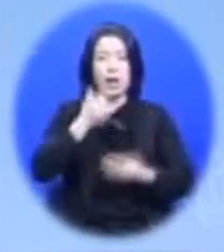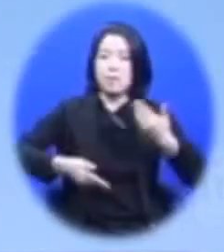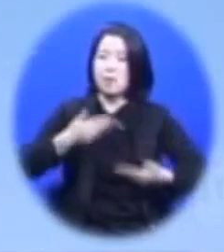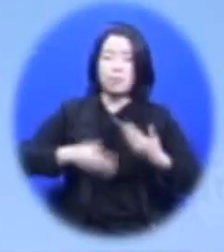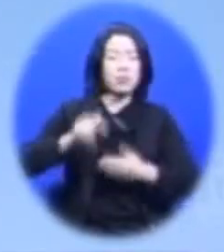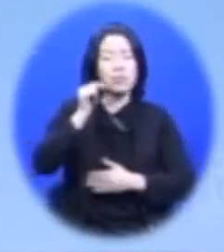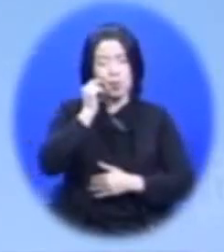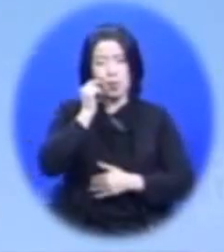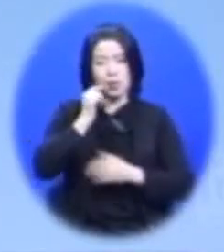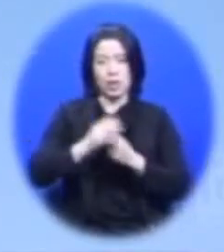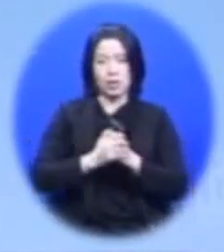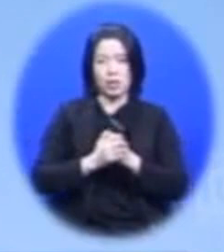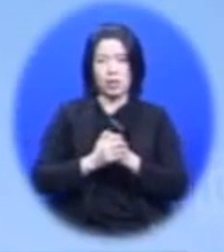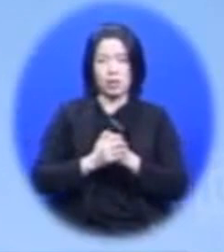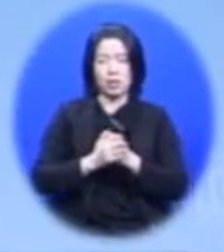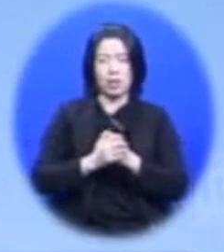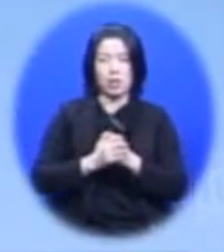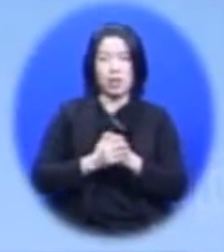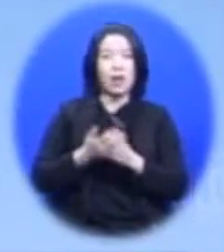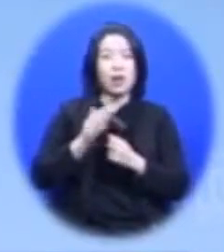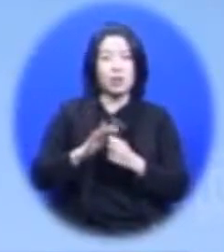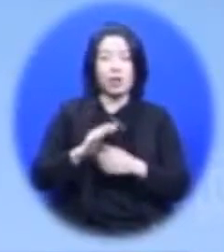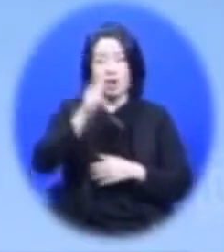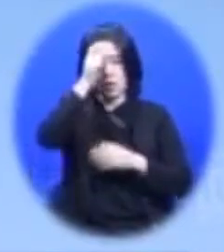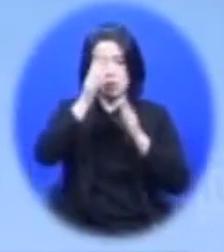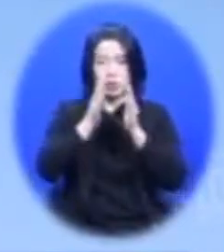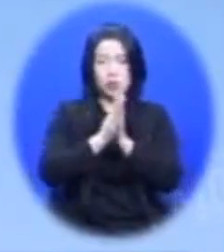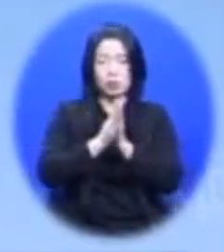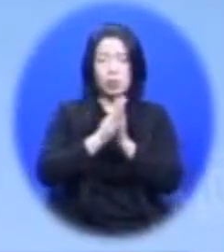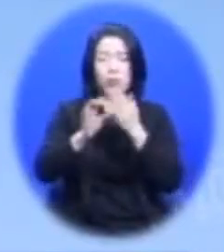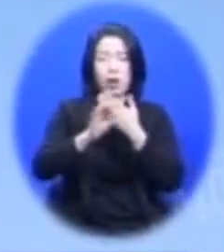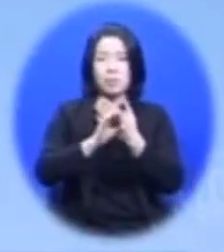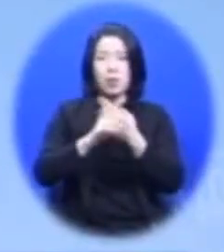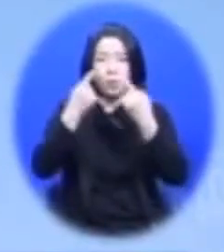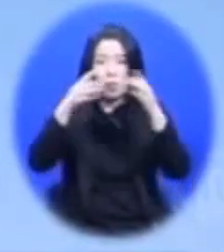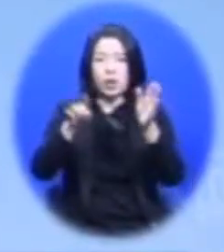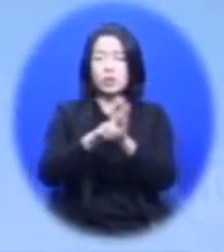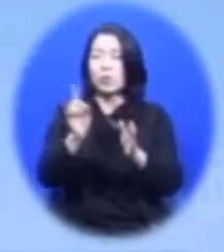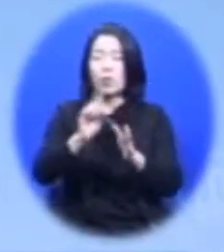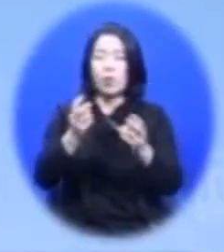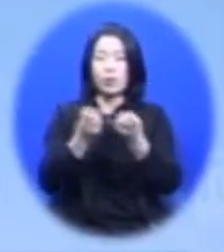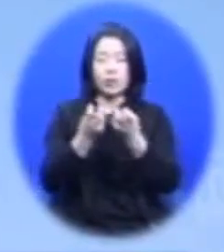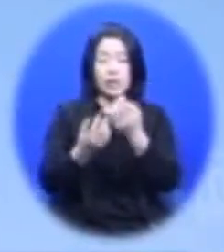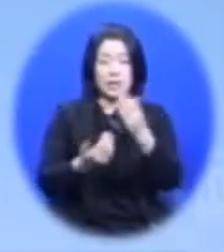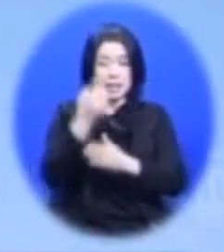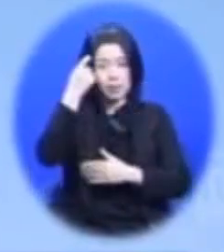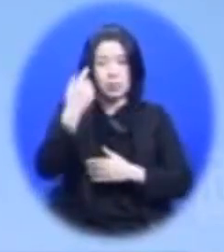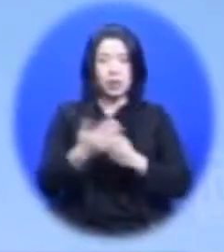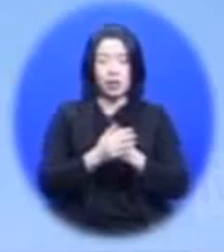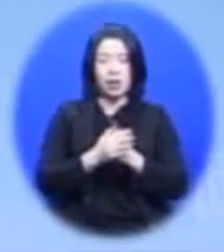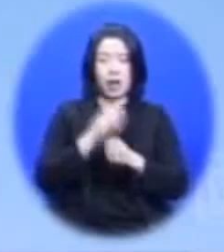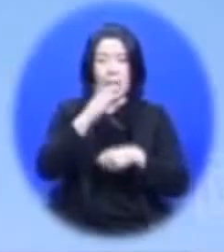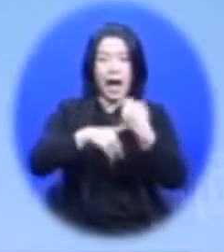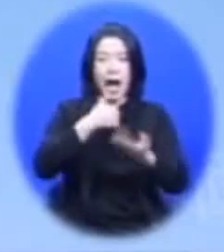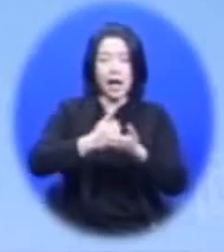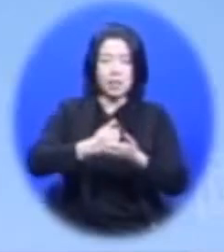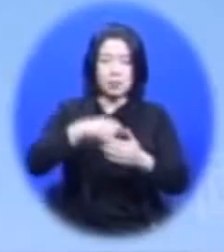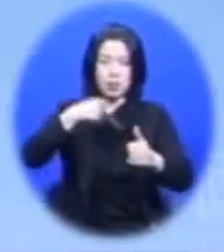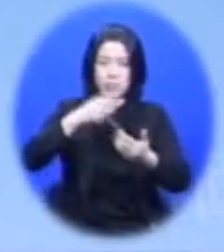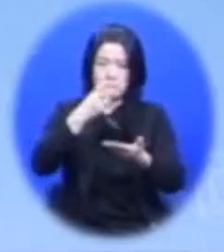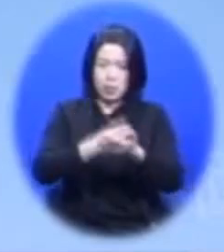못하는 겁니다. 그런데 이 기도하면 확신이 어떻게 생기죠? 하나님의 계명을 지키는